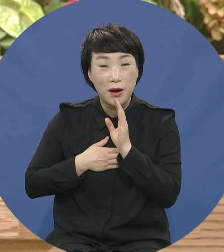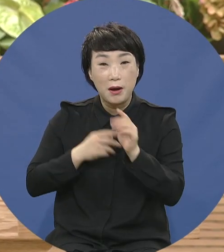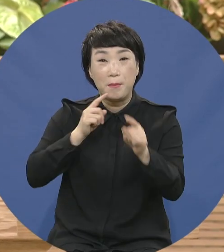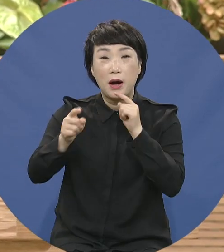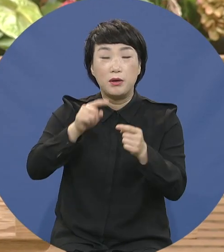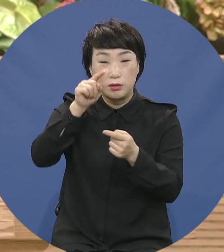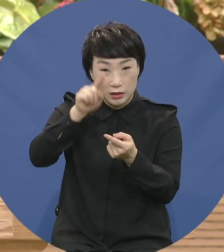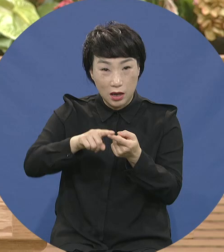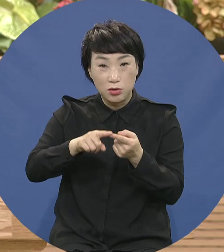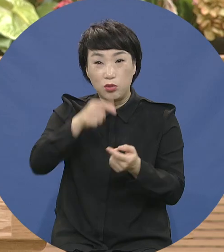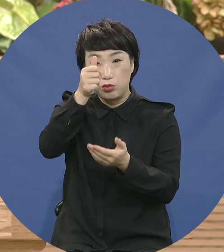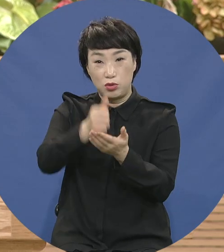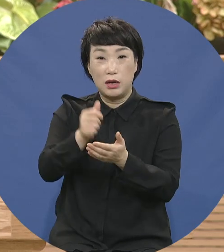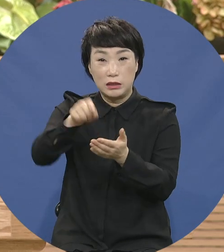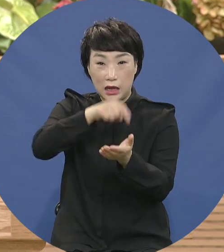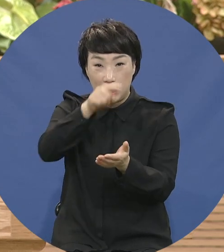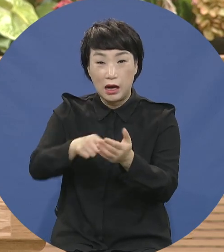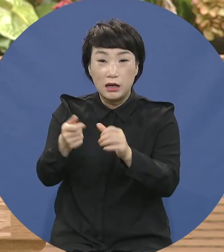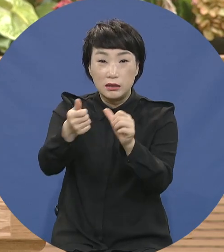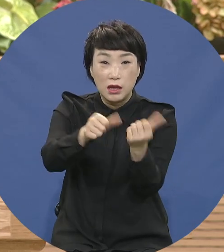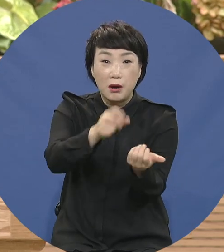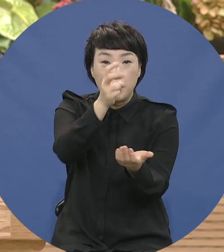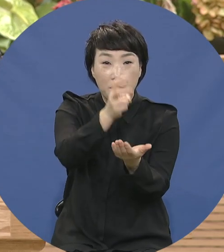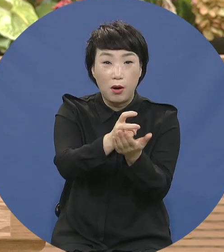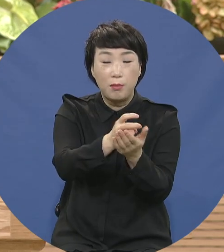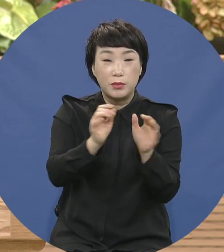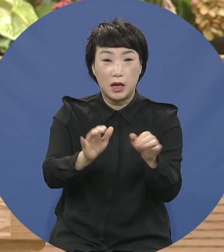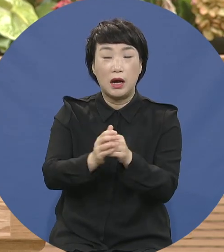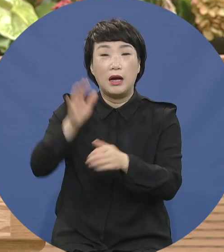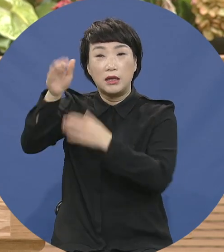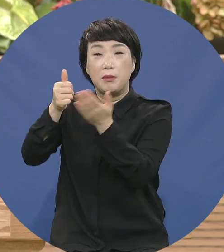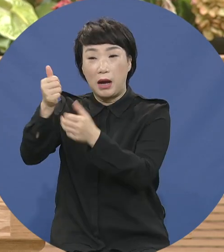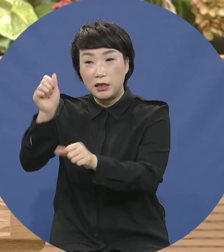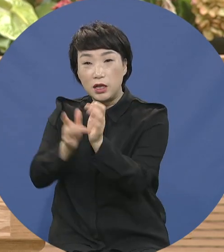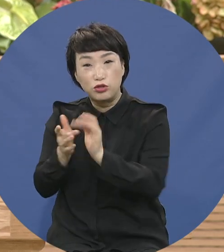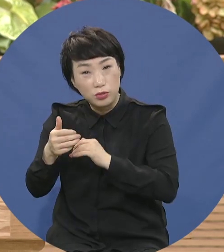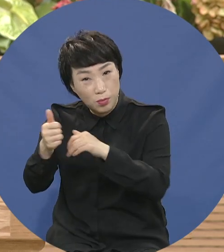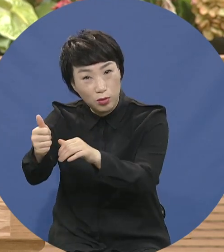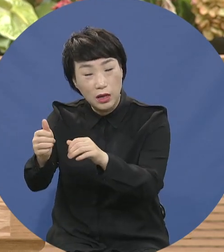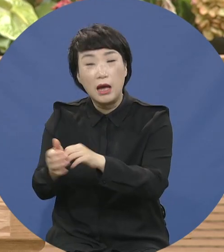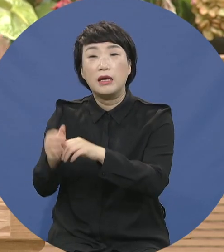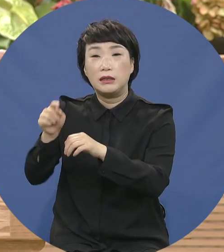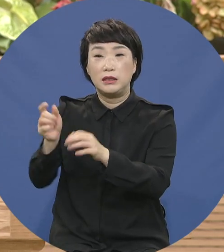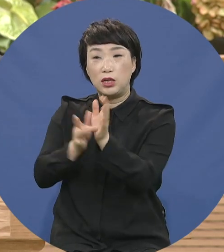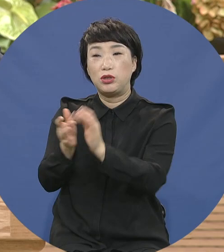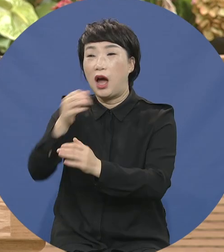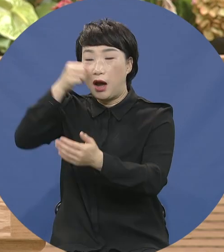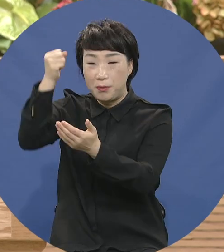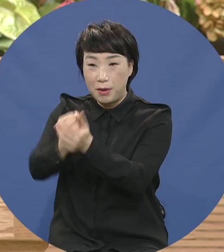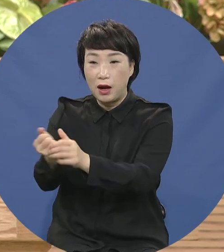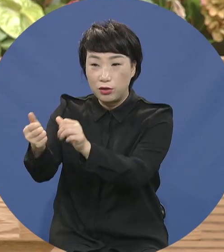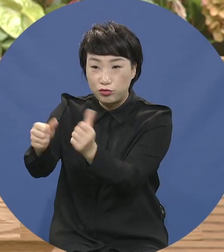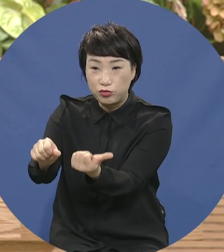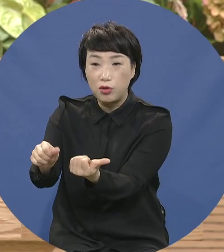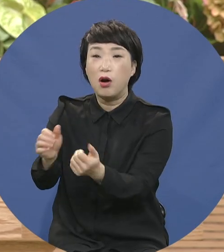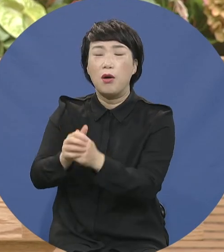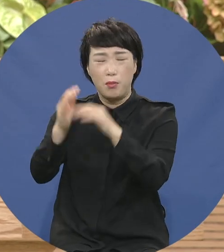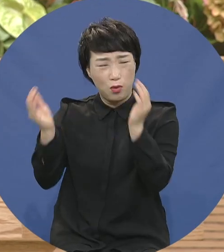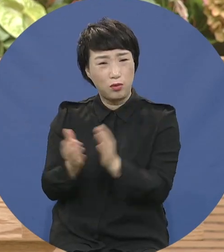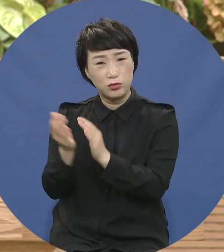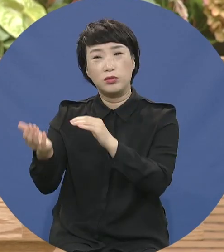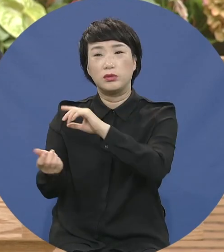말씀하신 죄값 사망의 법을 하나님의 아들의 사망으로 죽으심으로